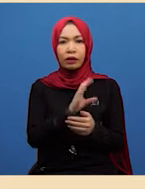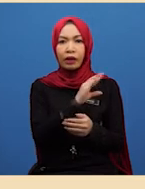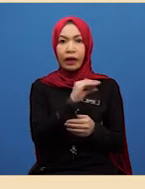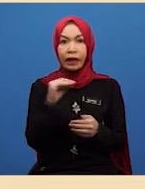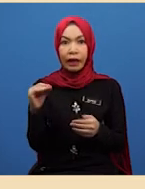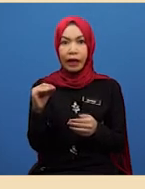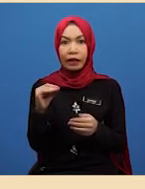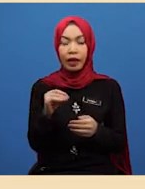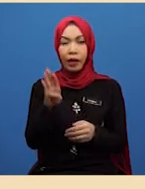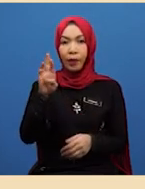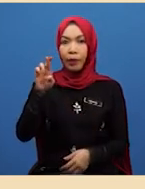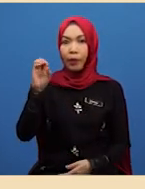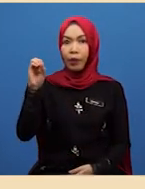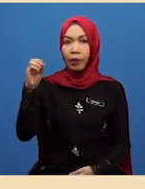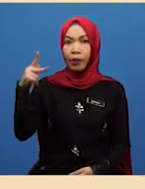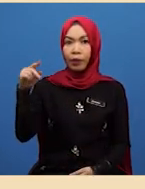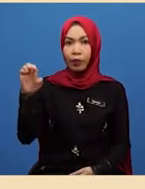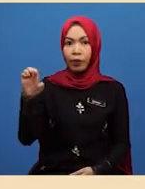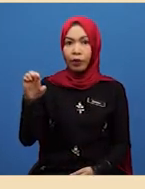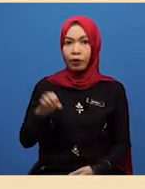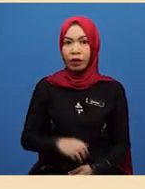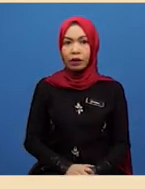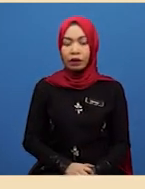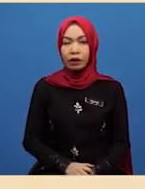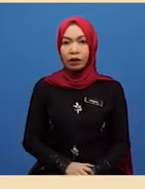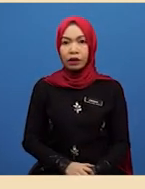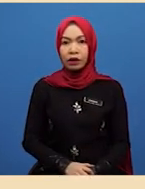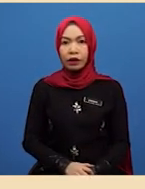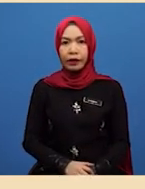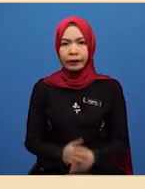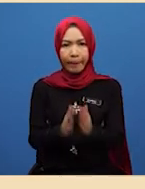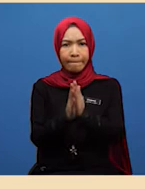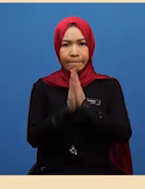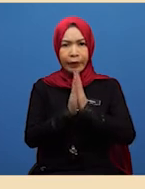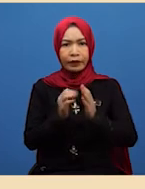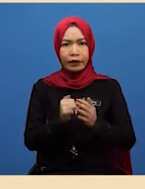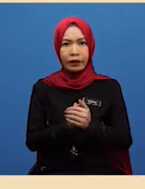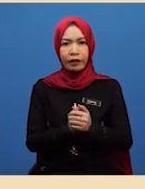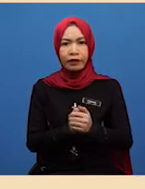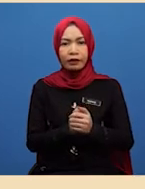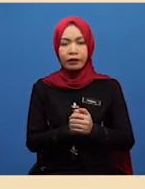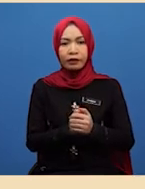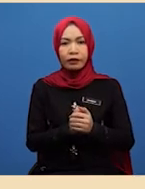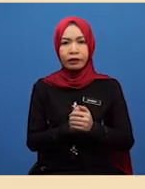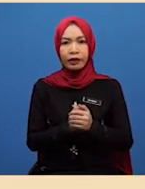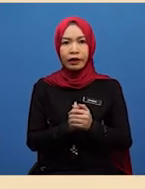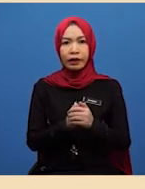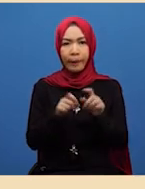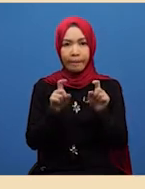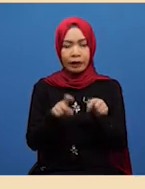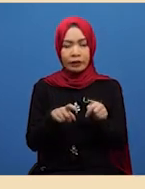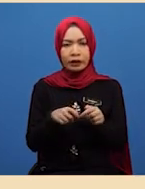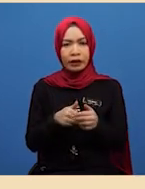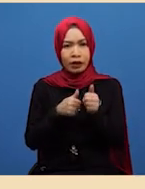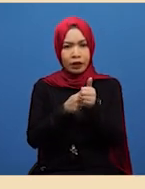Pertama, terhadap pengiran Raja Muda Hashim yang cuba berdolak dalik dan tidak bersetuju